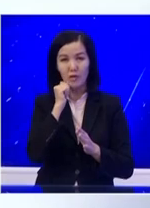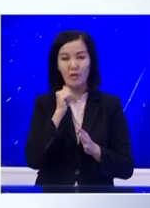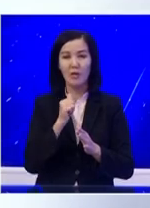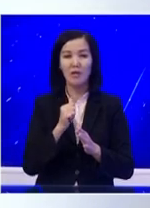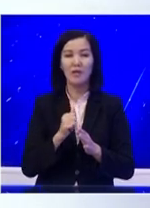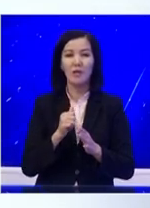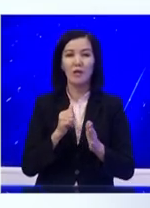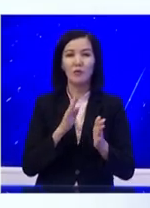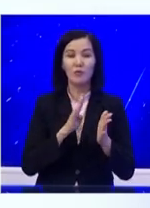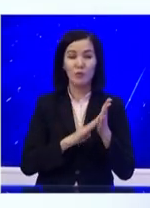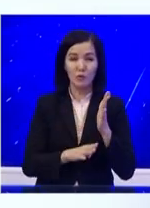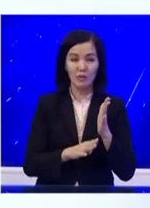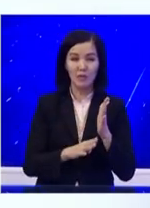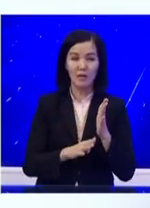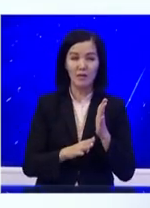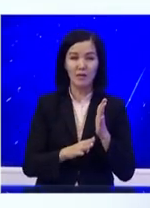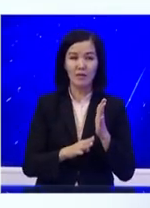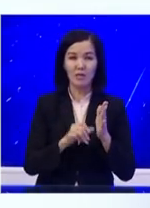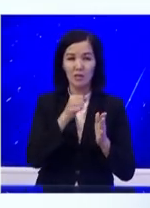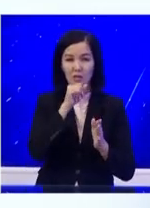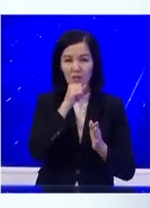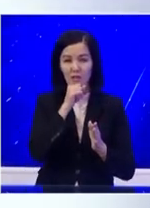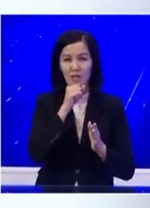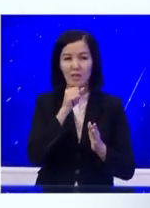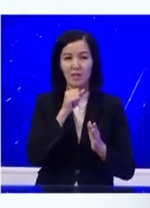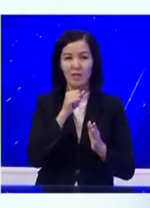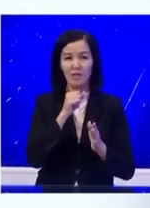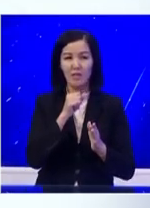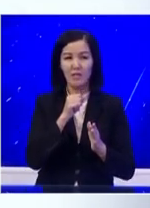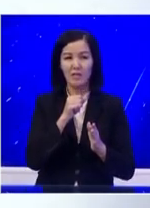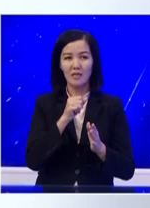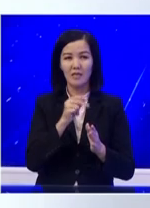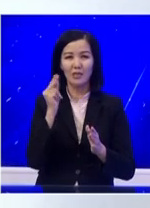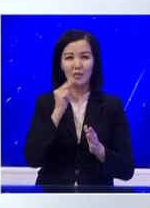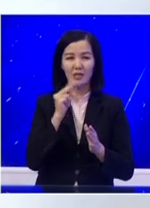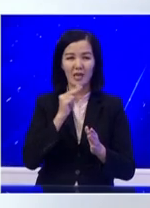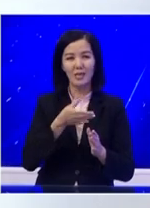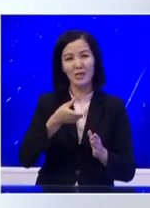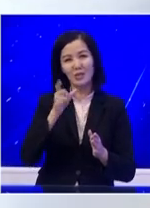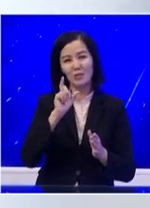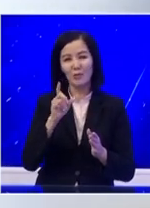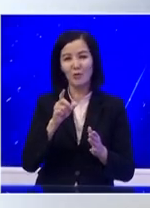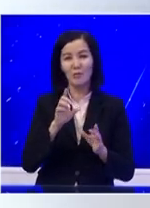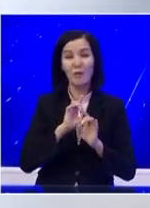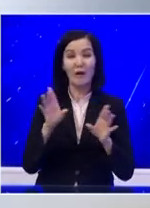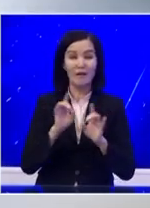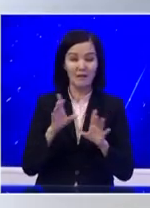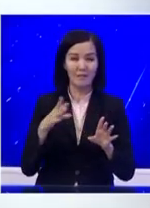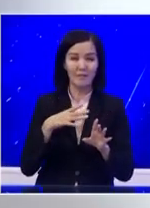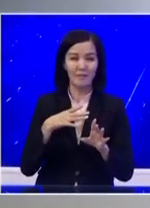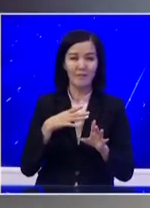енді. Сосын жасы нешеде екен дедім. Серьезный отыр шай. Сосын айттым 90-да екен дедім.